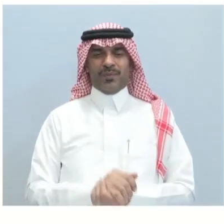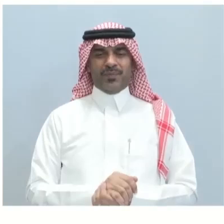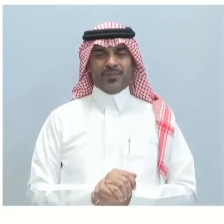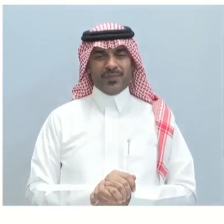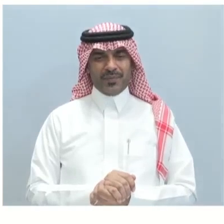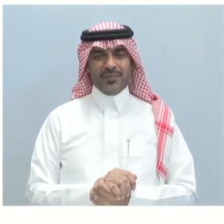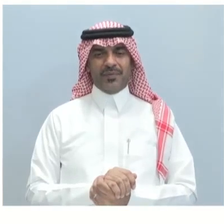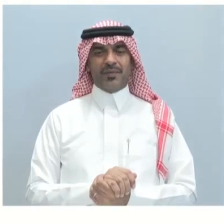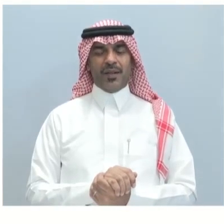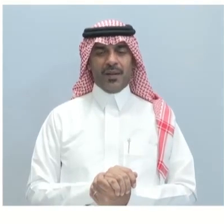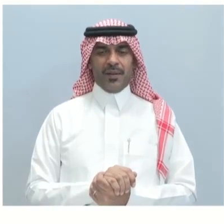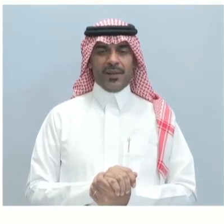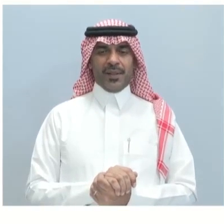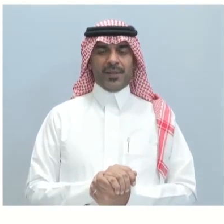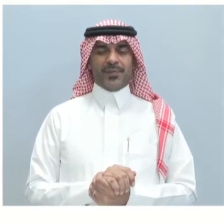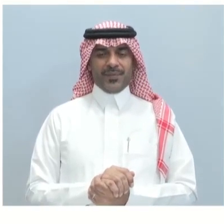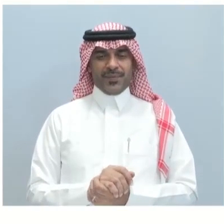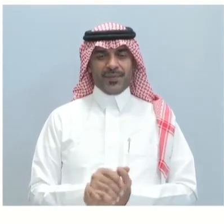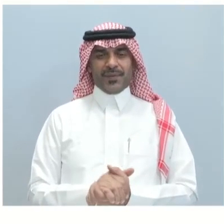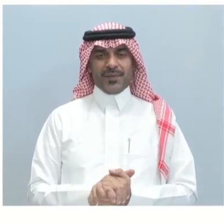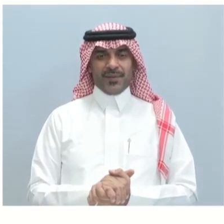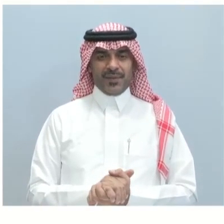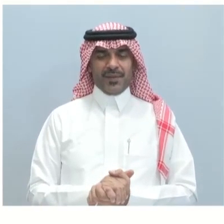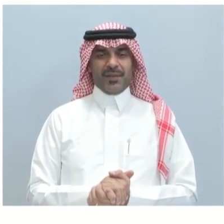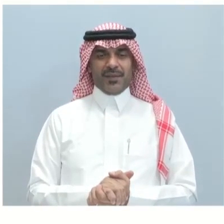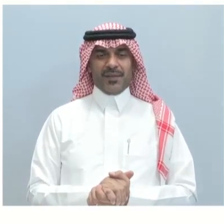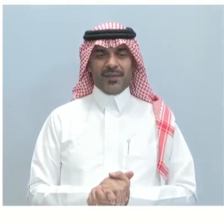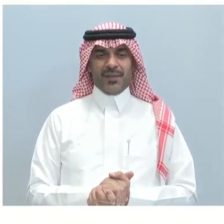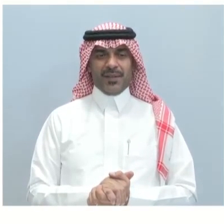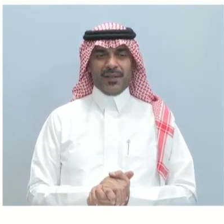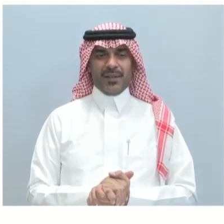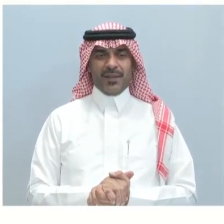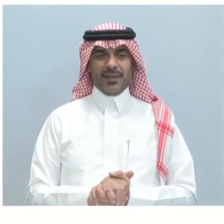والمسلمين ففيه مهبط الوحي وقبله المسلمين